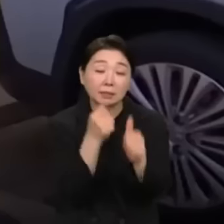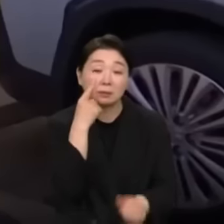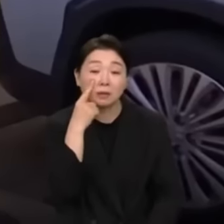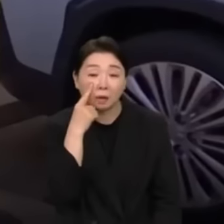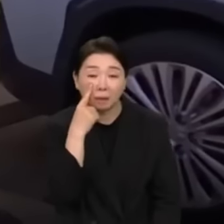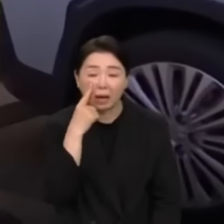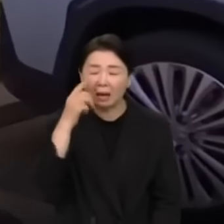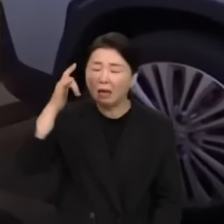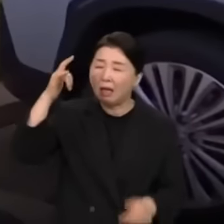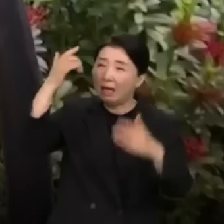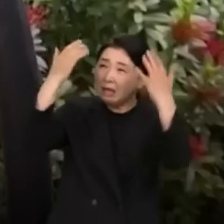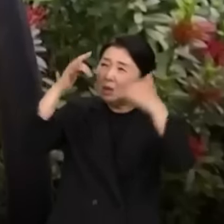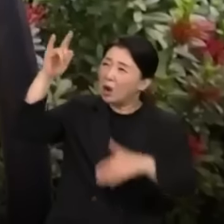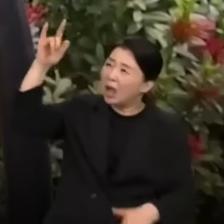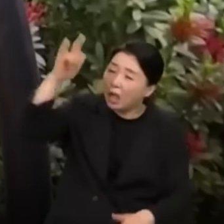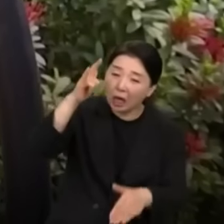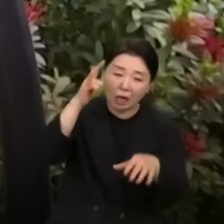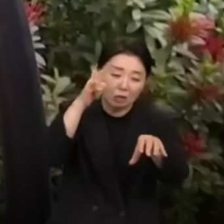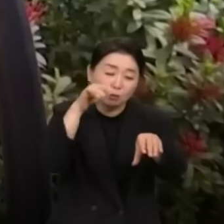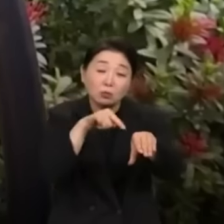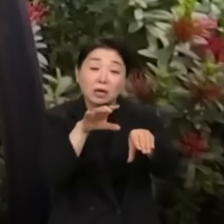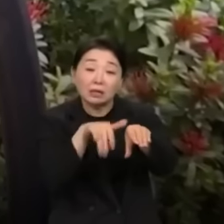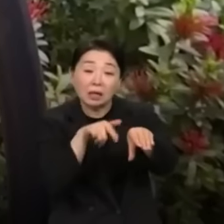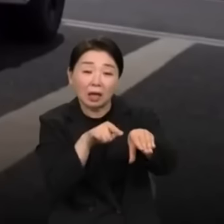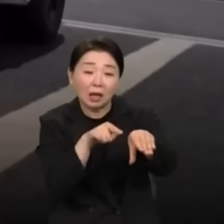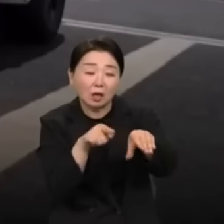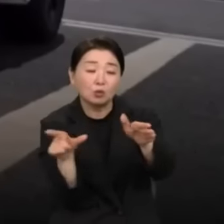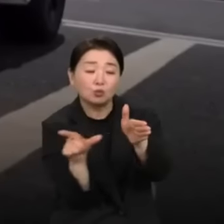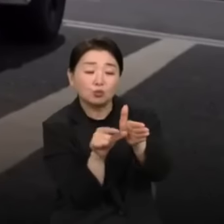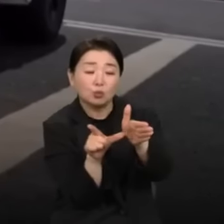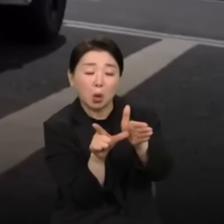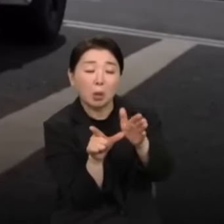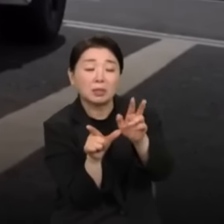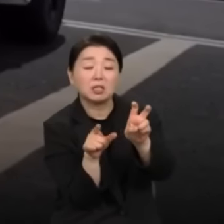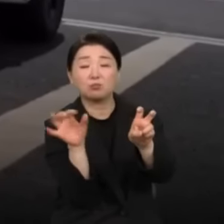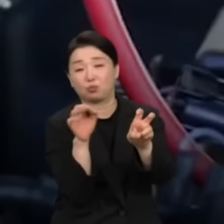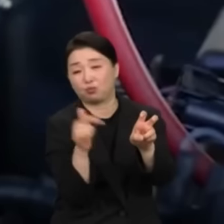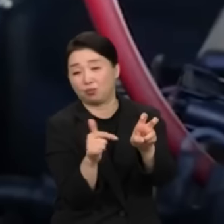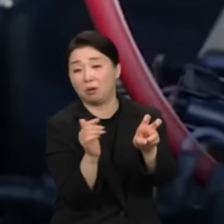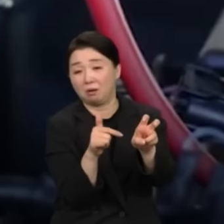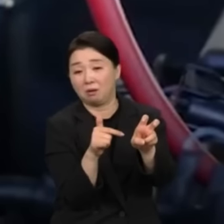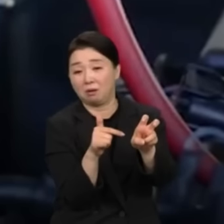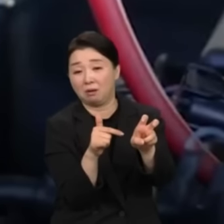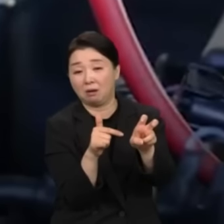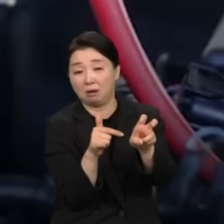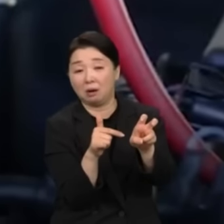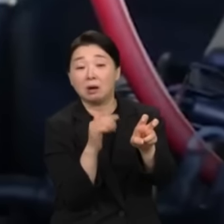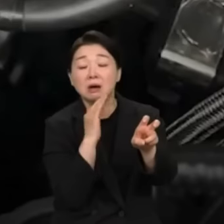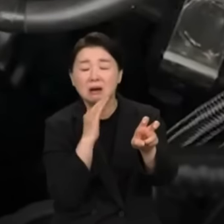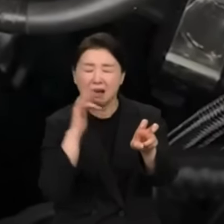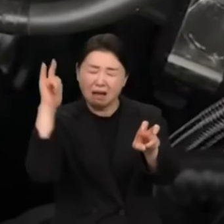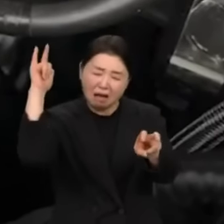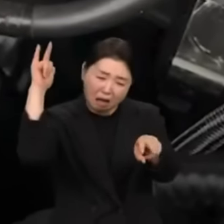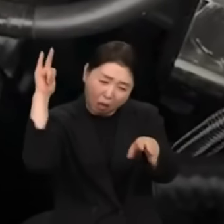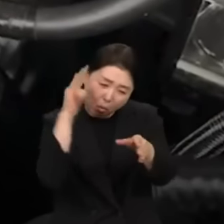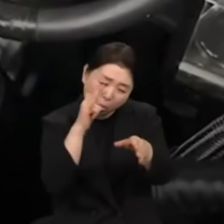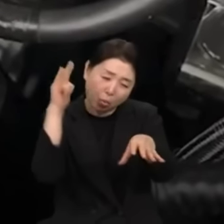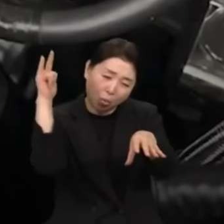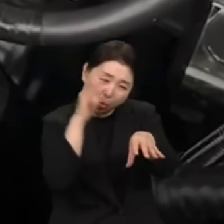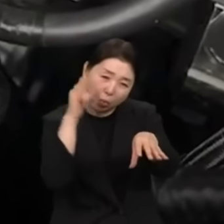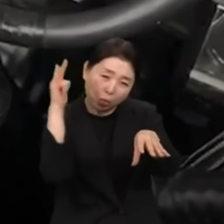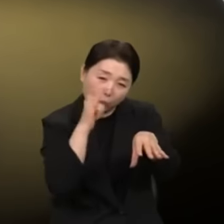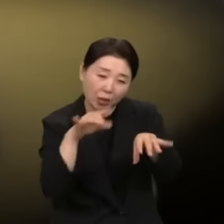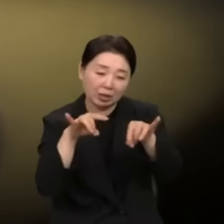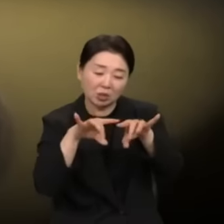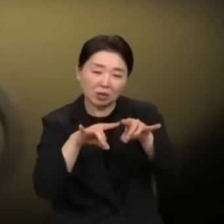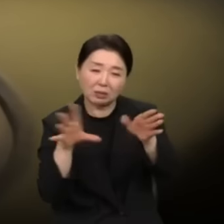여름 햇볕 아래 주차할 경우 충전량이 20% 정도 줄었습니다. 실제로 폭염 속에 주차돼 있던